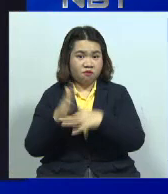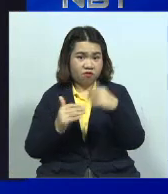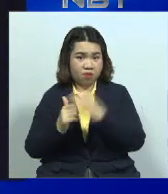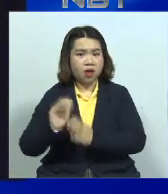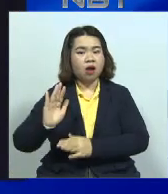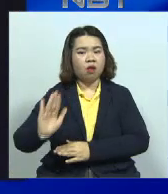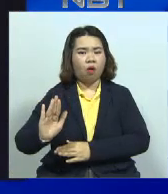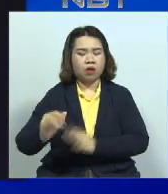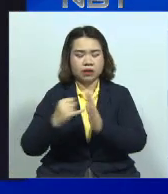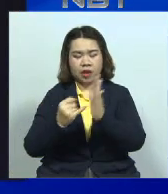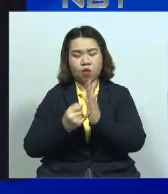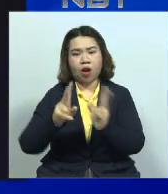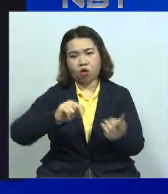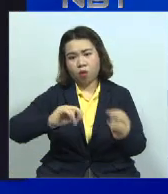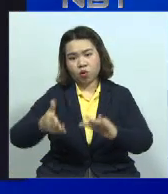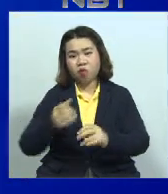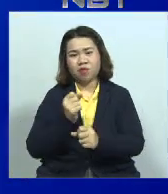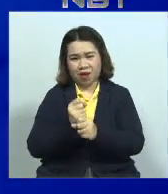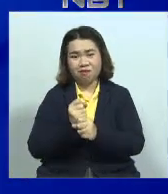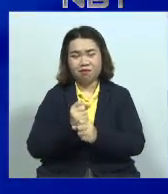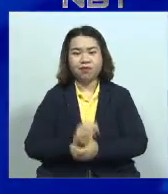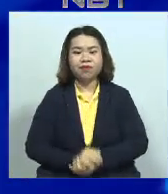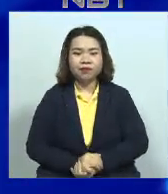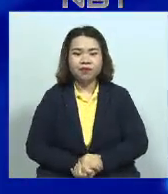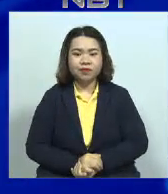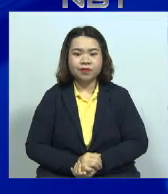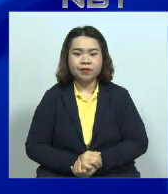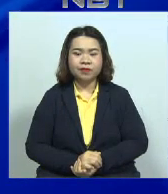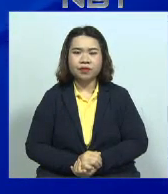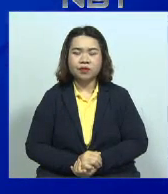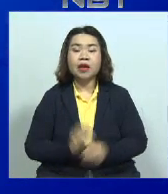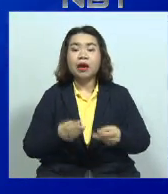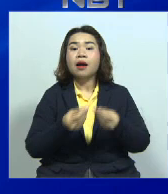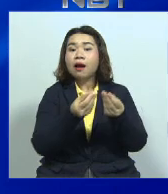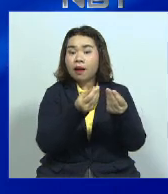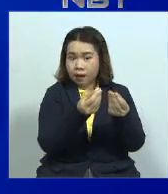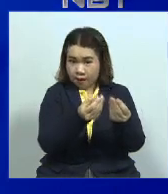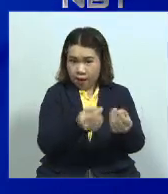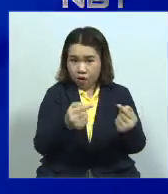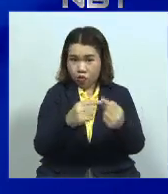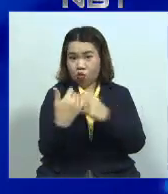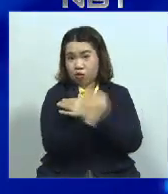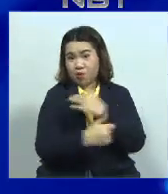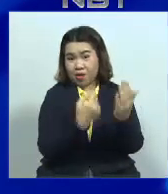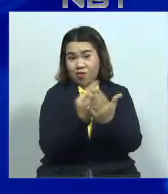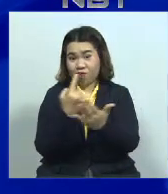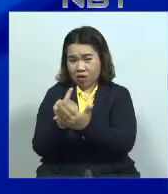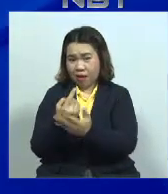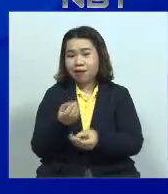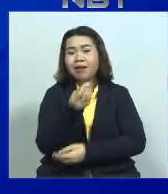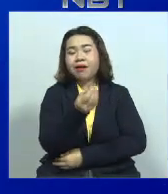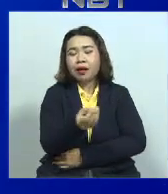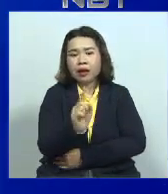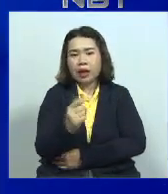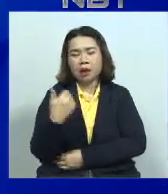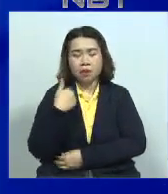ภอธาตุพนมจังหวัดนครพนมของขวัญผู้นำอาเซียนฝีมือครูช่างศิลปะหัตถกรรมของศักดิ์สิทธิ์มากก